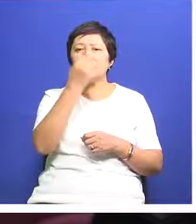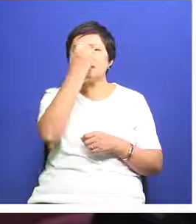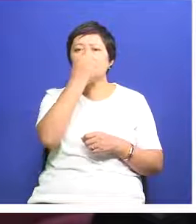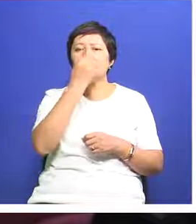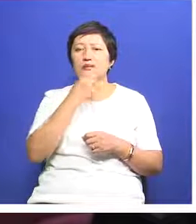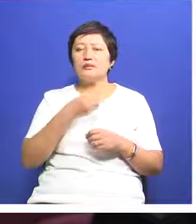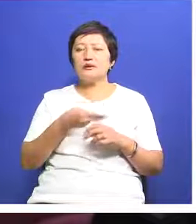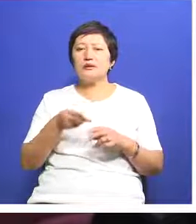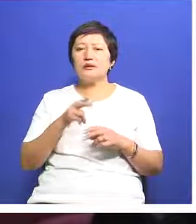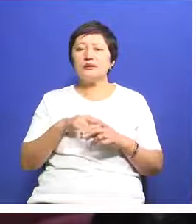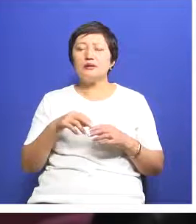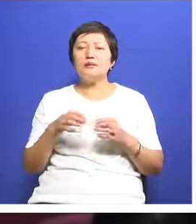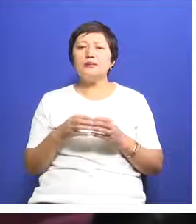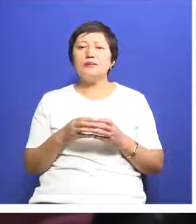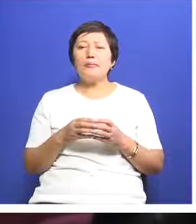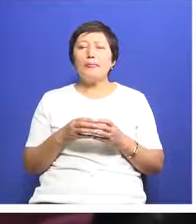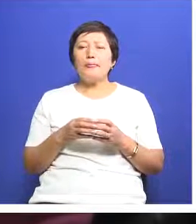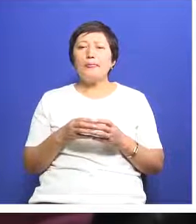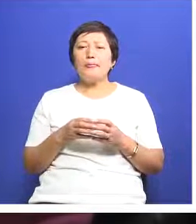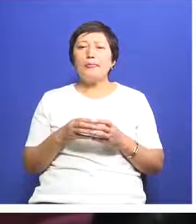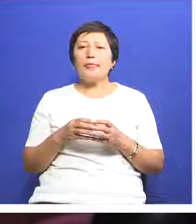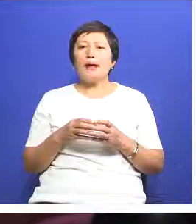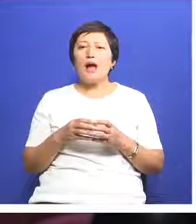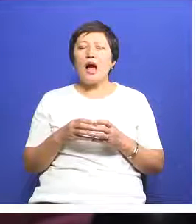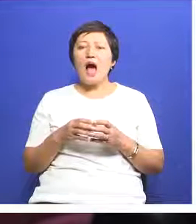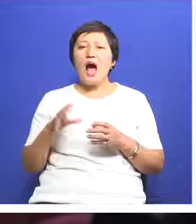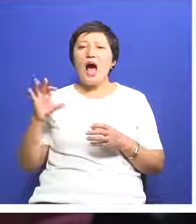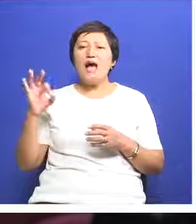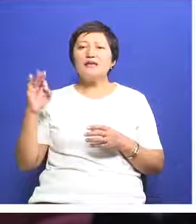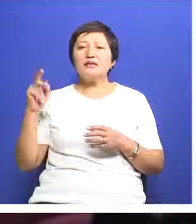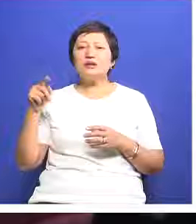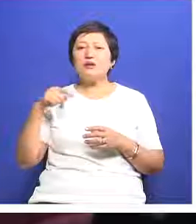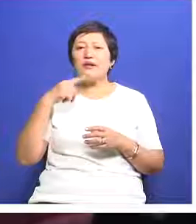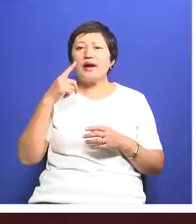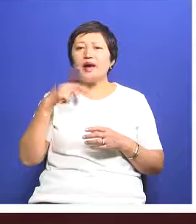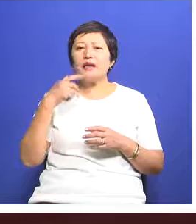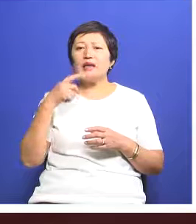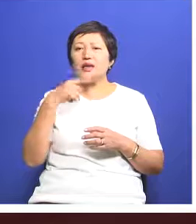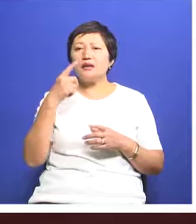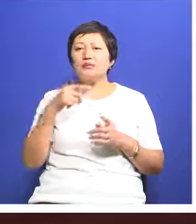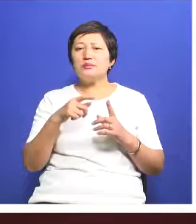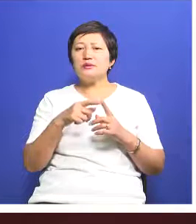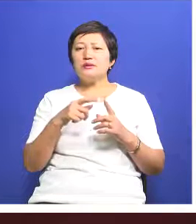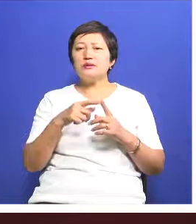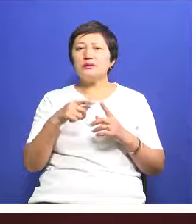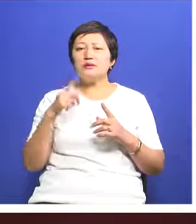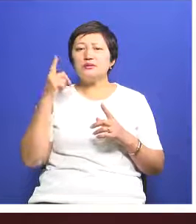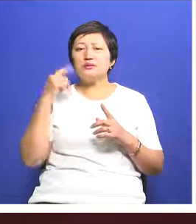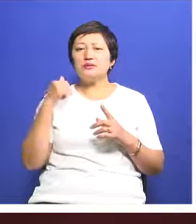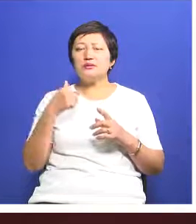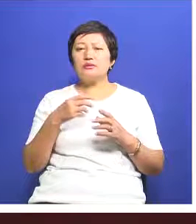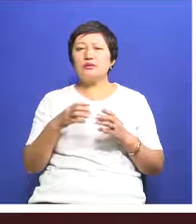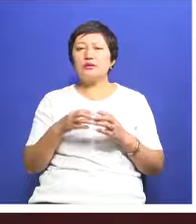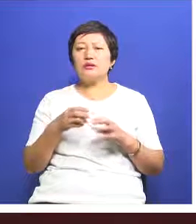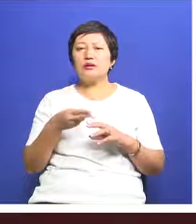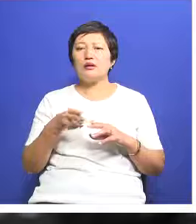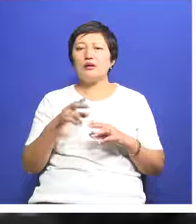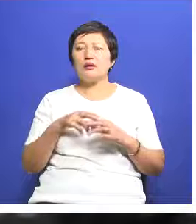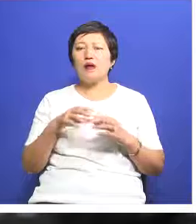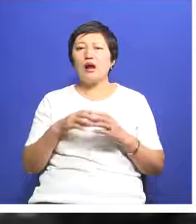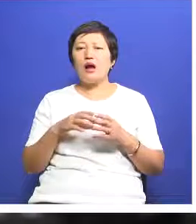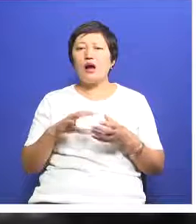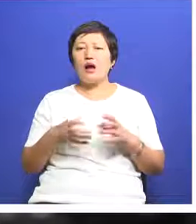рахмет. Енді астынан оқтан айта берсін, мынау бір айтқыш берек екен дейсіз ғой. Одан кейінгі